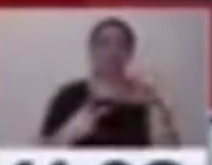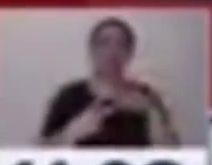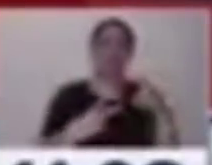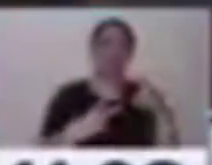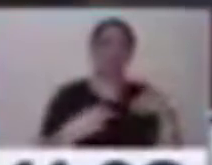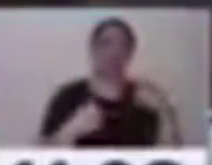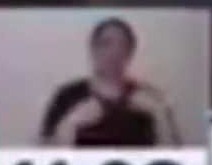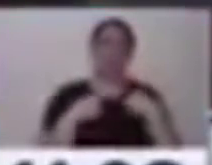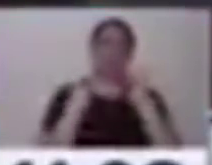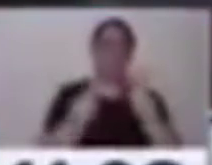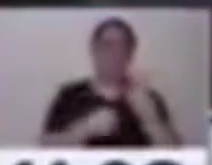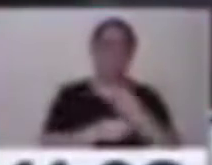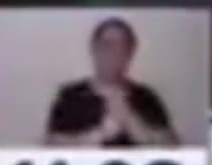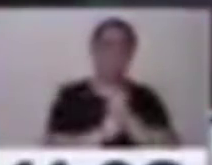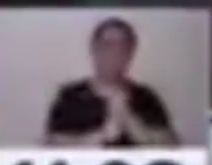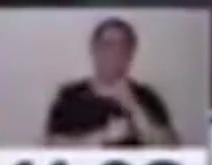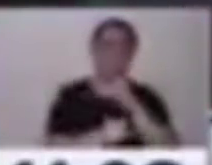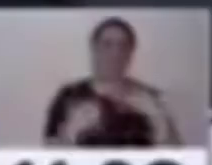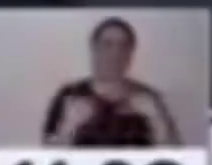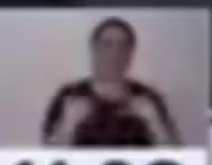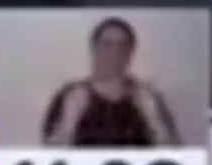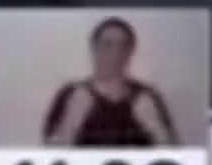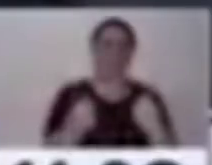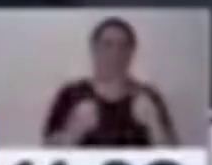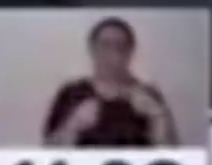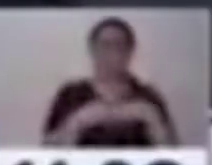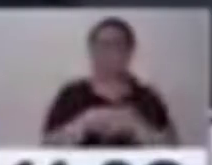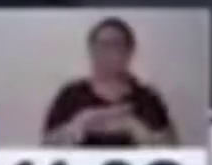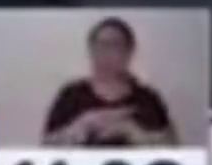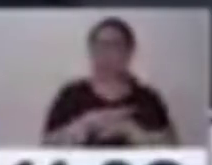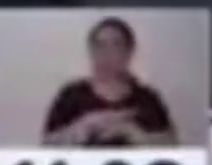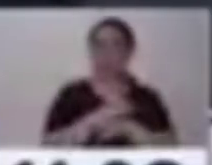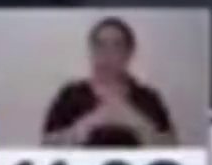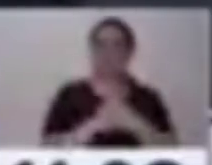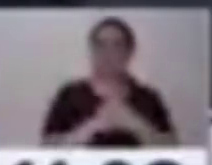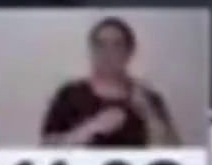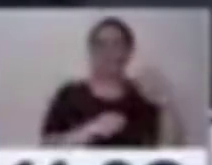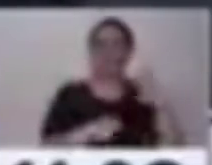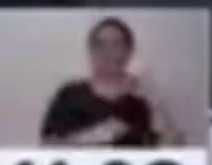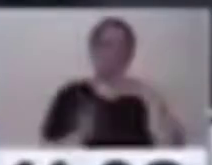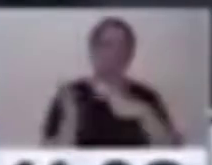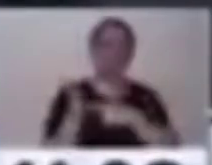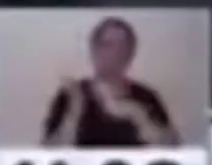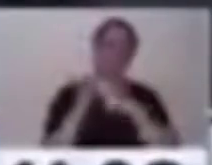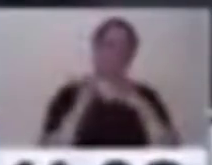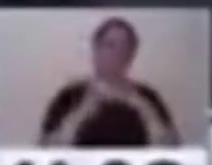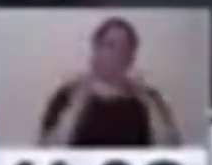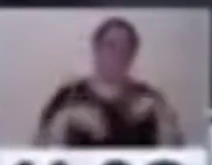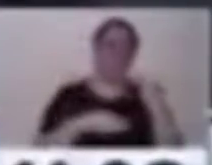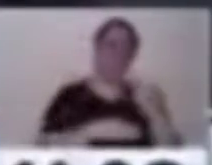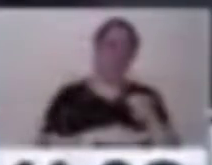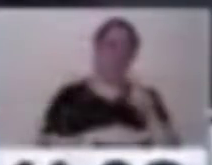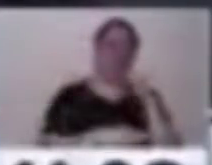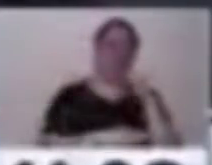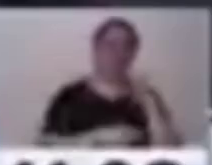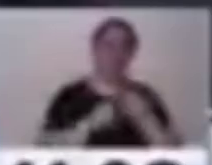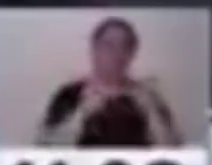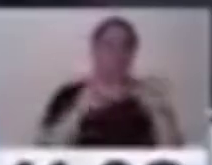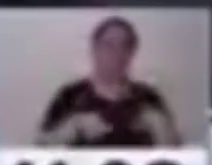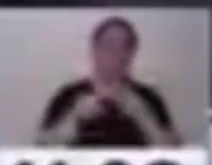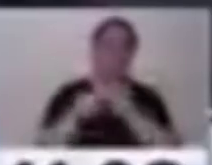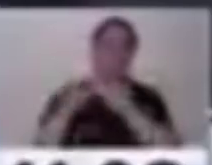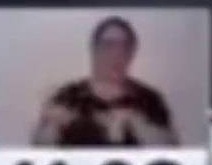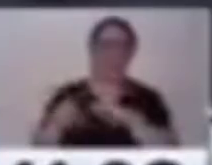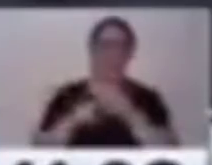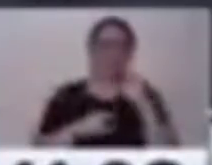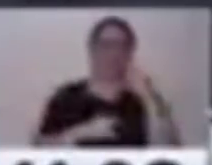Yusek. Dito rin ako nakatingin sa camera pala. Yusek, good morning po. Yung mata ko kung nakaganyan ako, tingnan